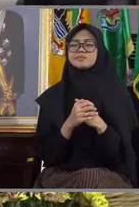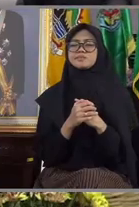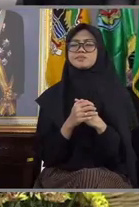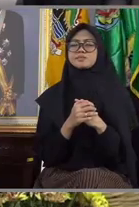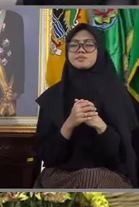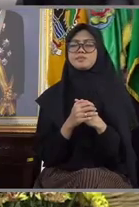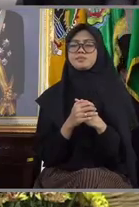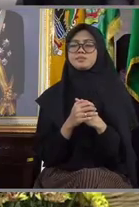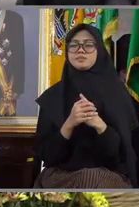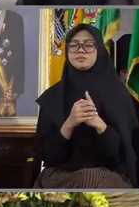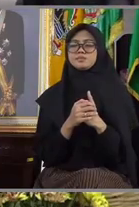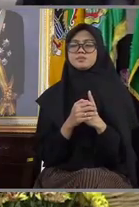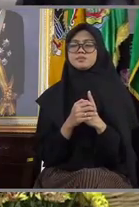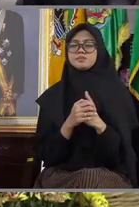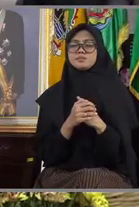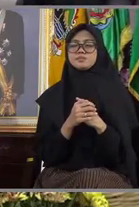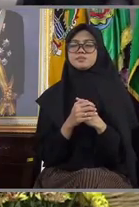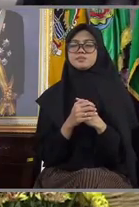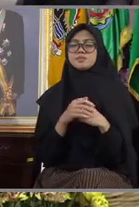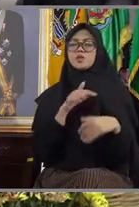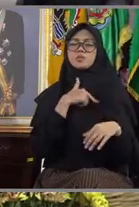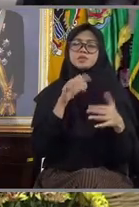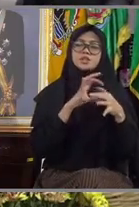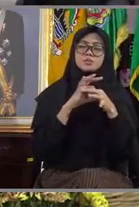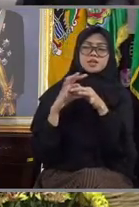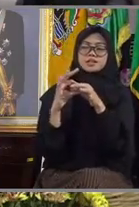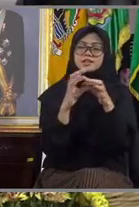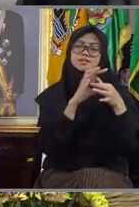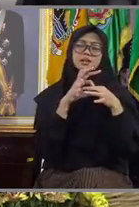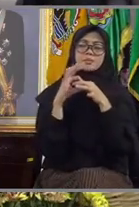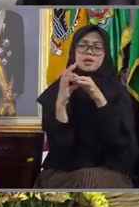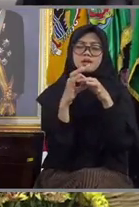Puspa yang bisa bersinergi kemudian mungkin dengan